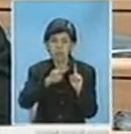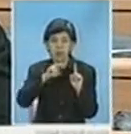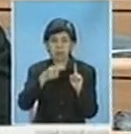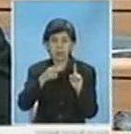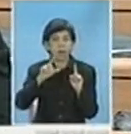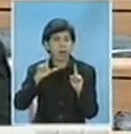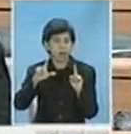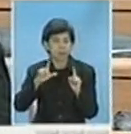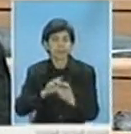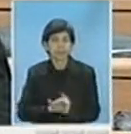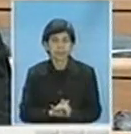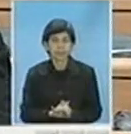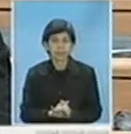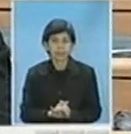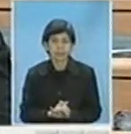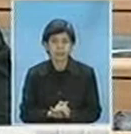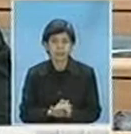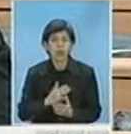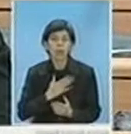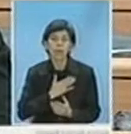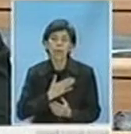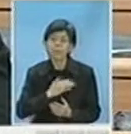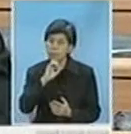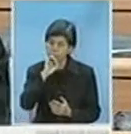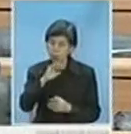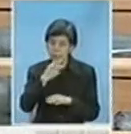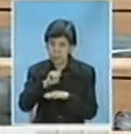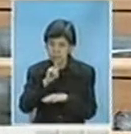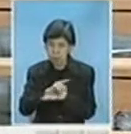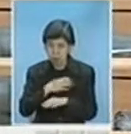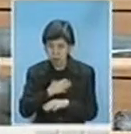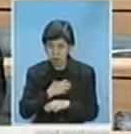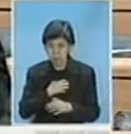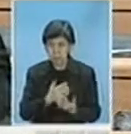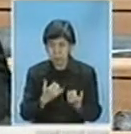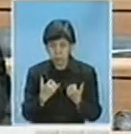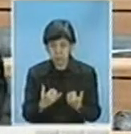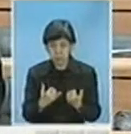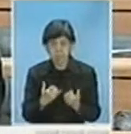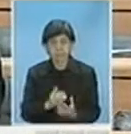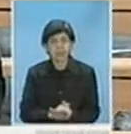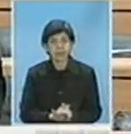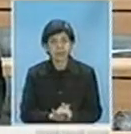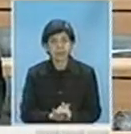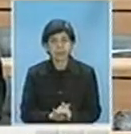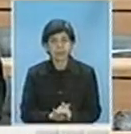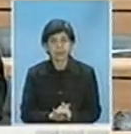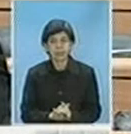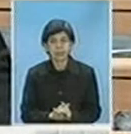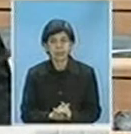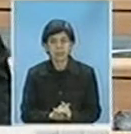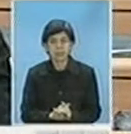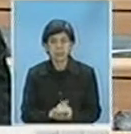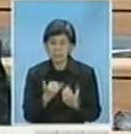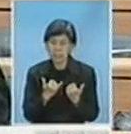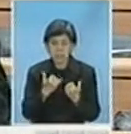120,000 ล้านบาทสิ่งที่ผมอยากจะกราบเรียนท่านประธานก็คือว่าวันนี้ครับทุกสายต